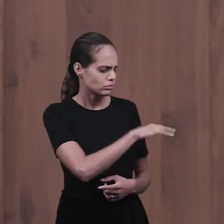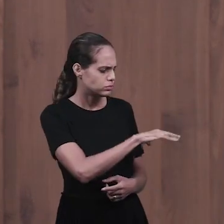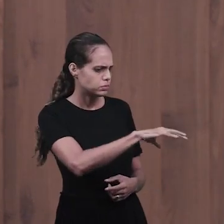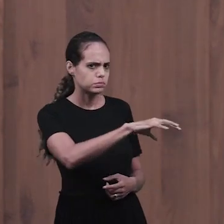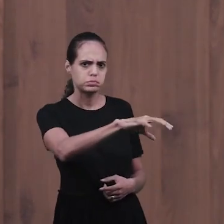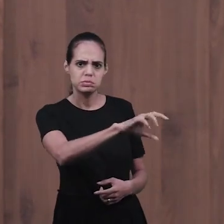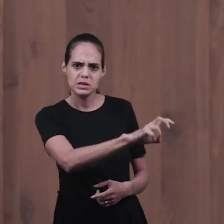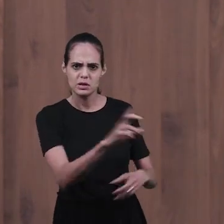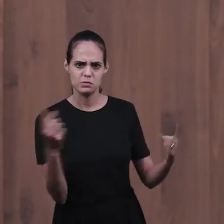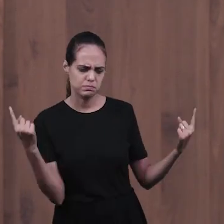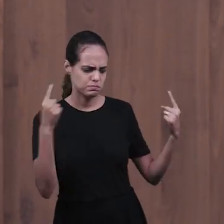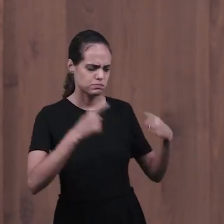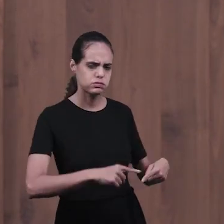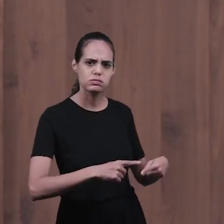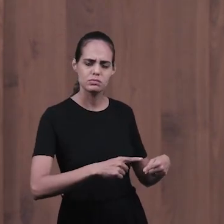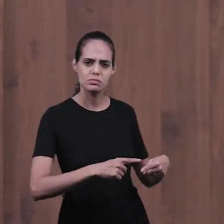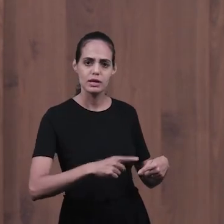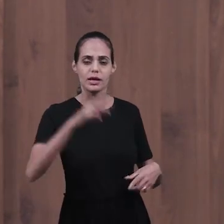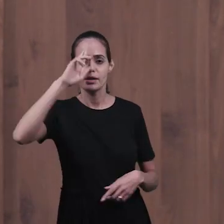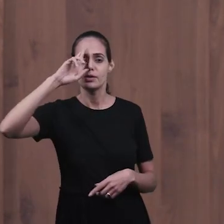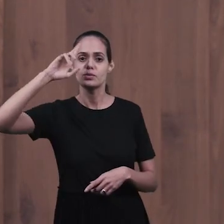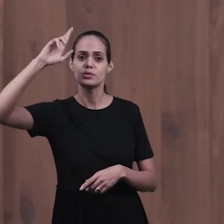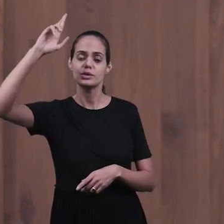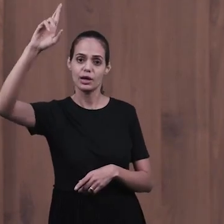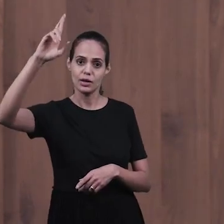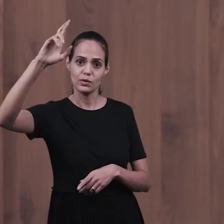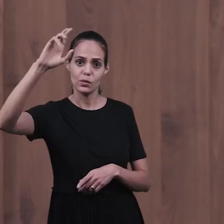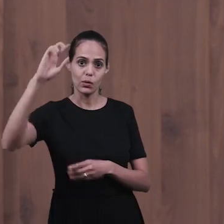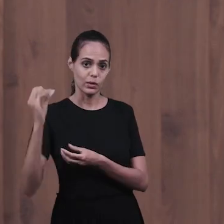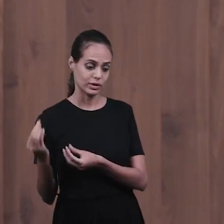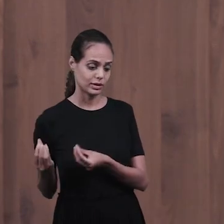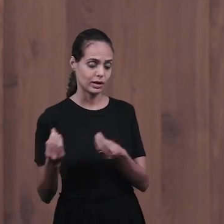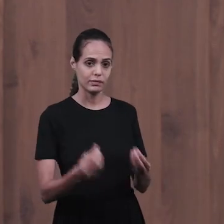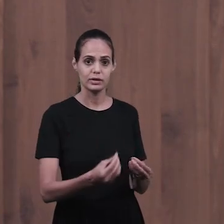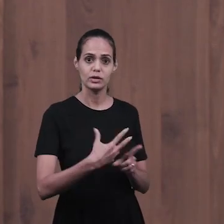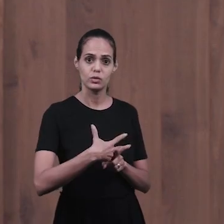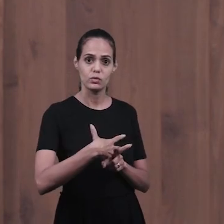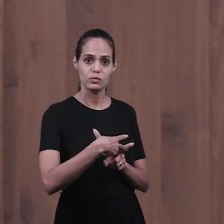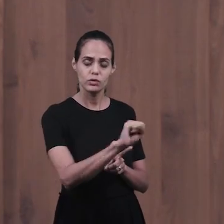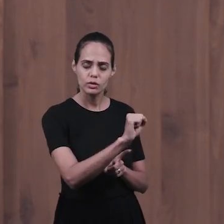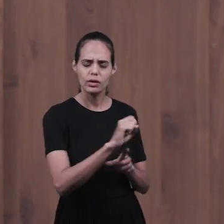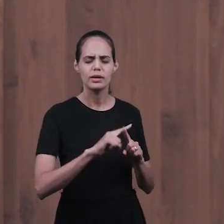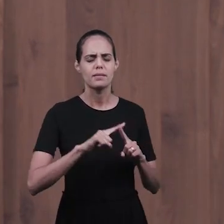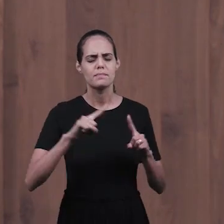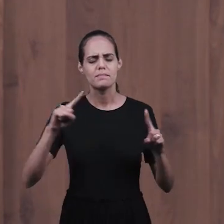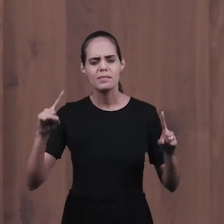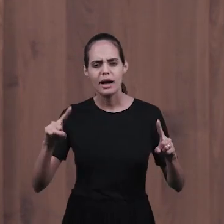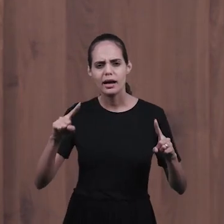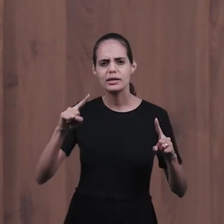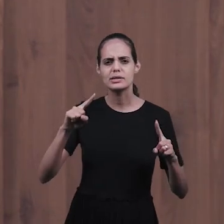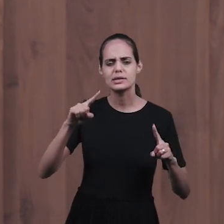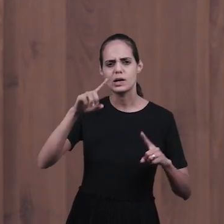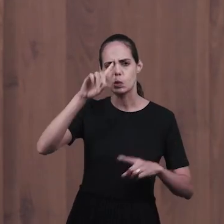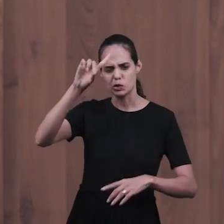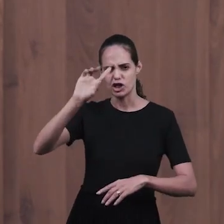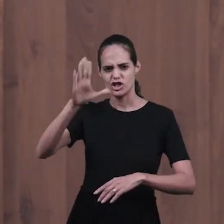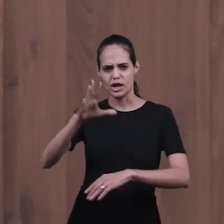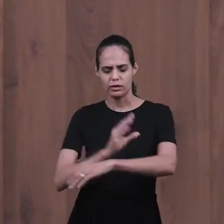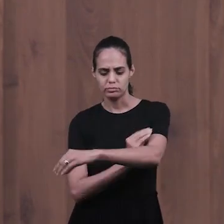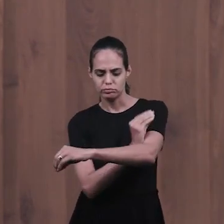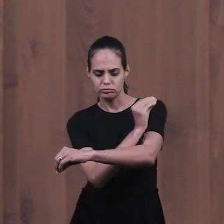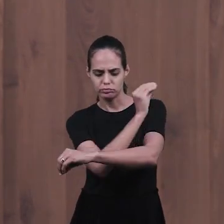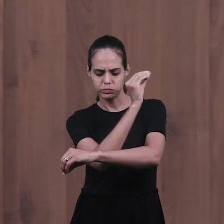ont bataillé et le Seigneur a donné la victoire. Mais le jour se passait. Ils ne pouvaient pas arriver la nuit parce que si la